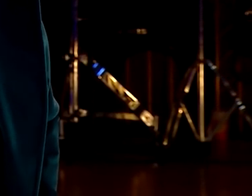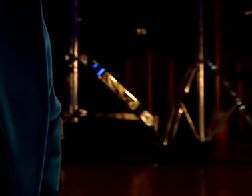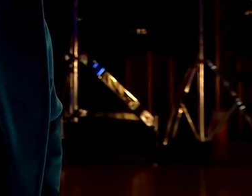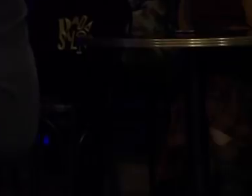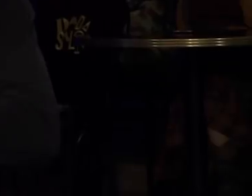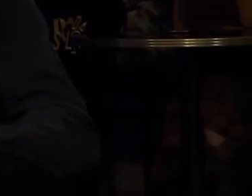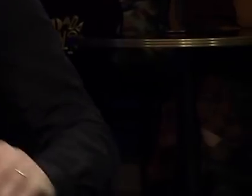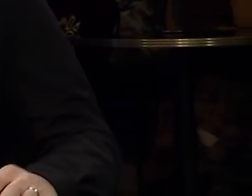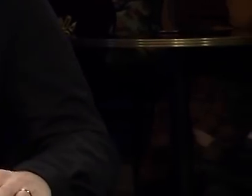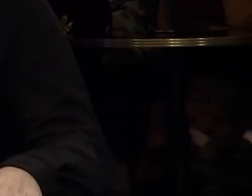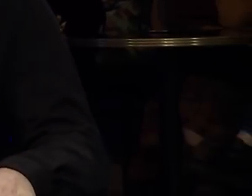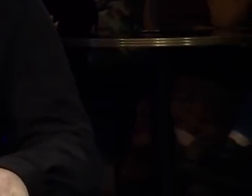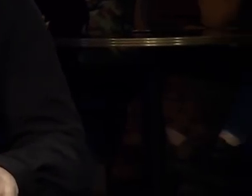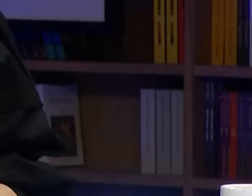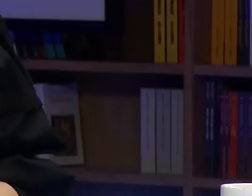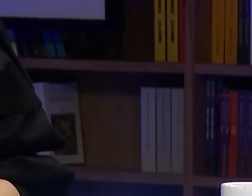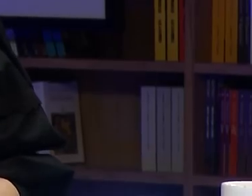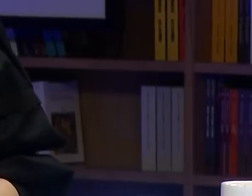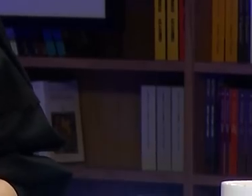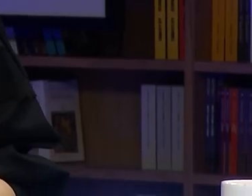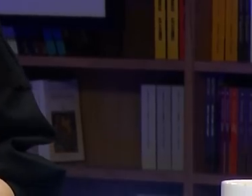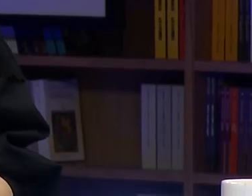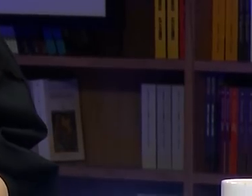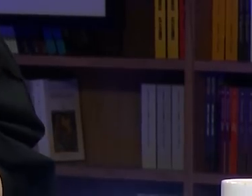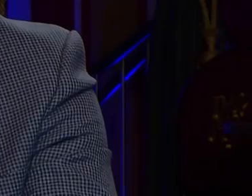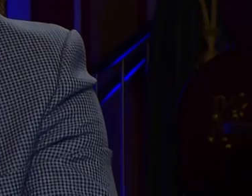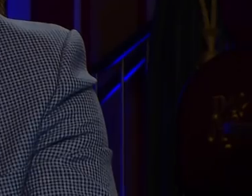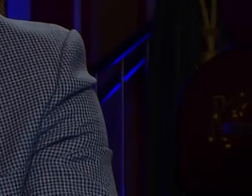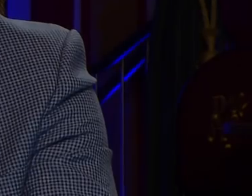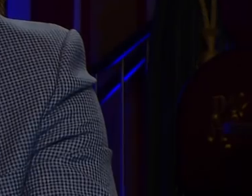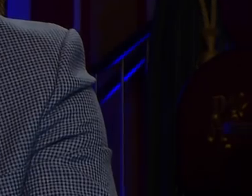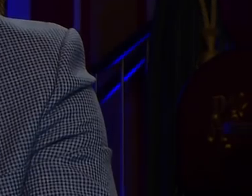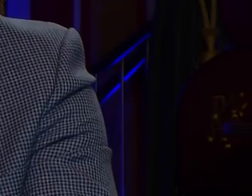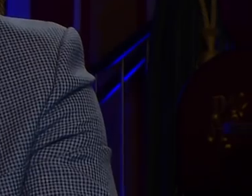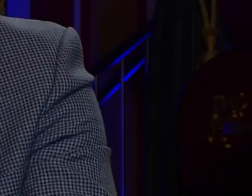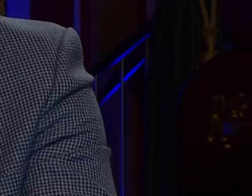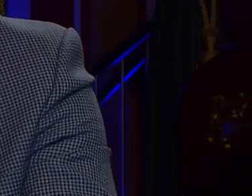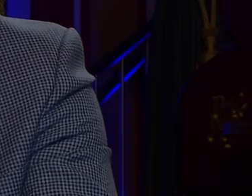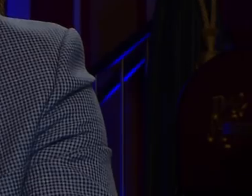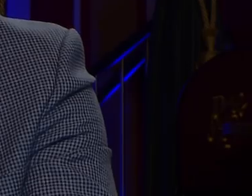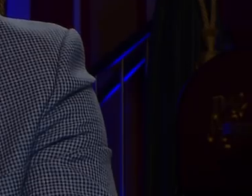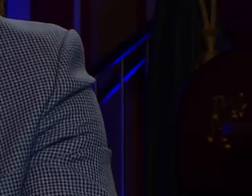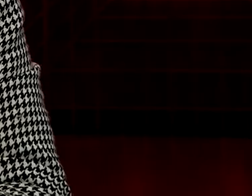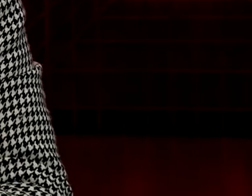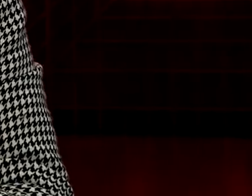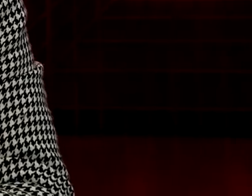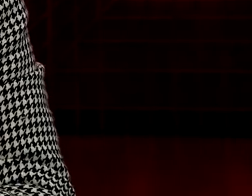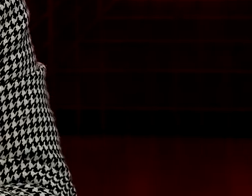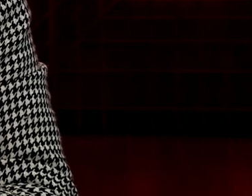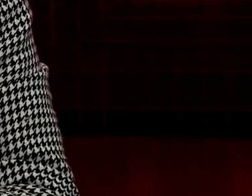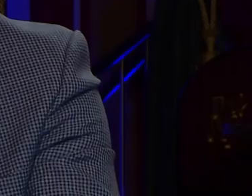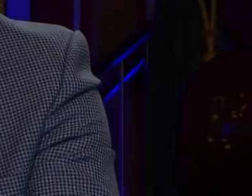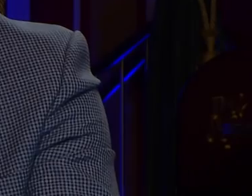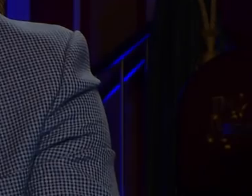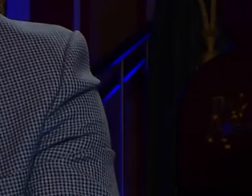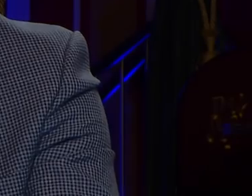mı gidiyordum? Kayra Şen Hoca. Pelin Öztekin. Düşünürlerin yazdığı tebessüm makalesi vardır. Evet, evet, evet.